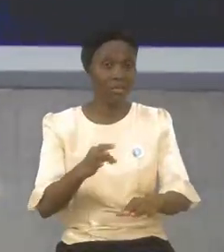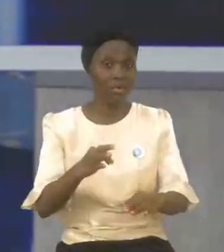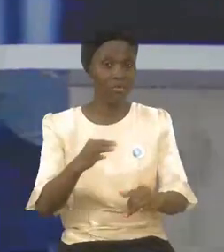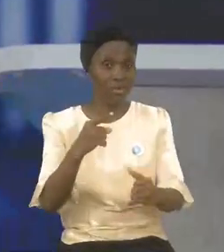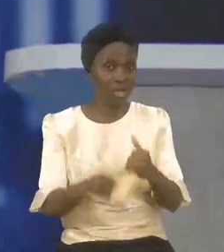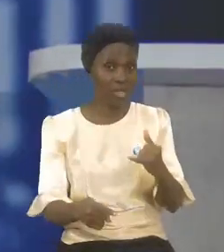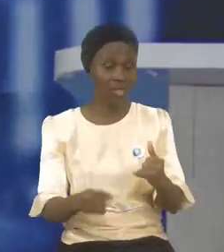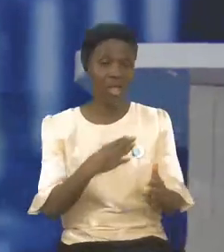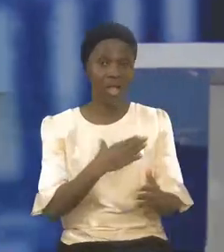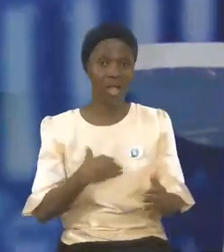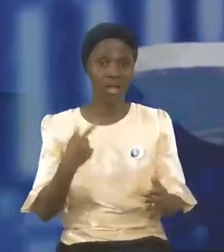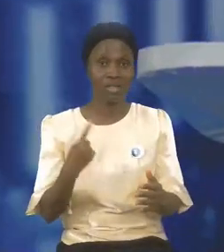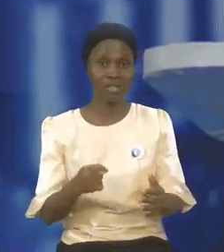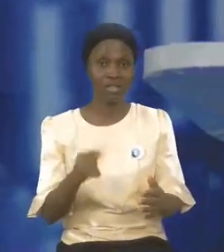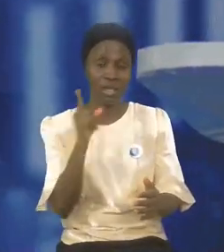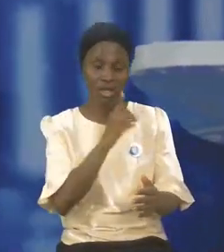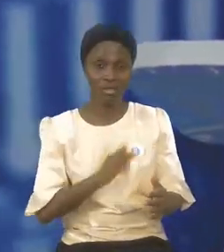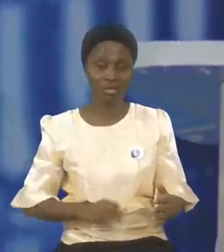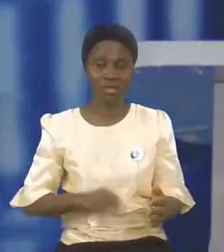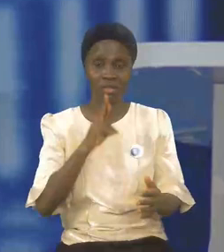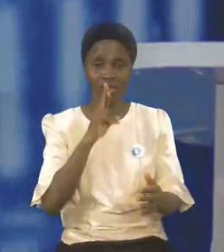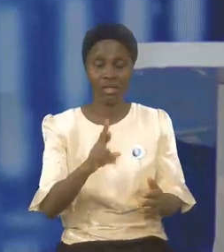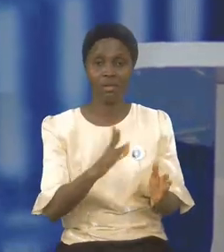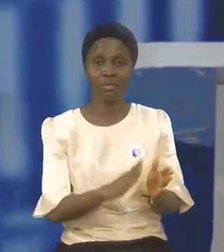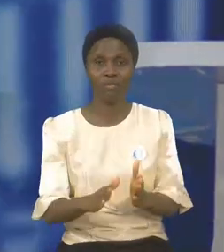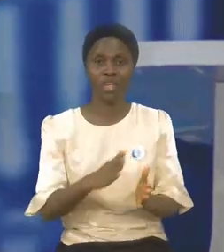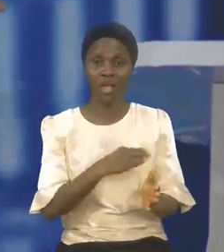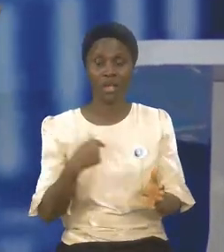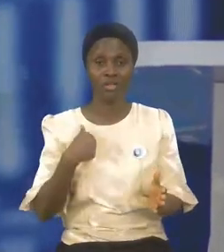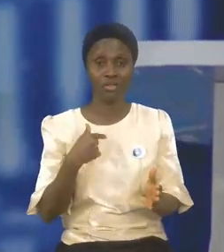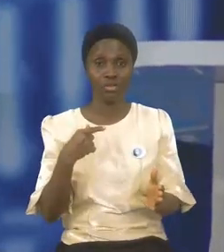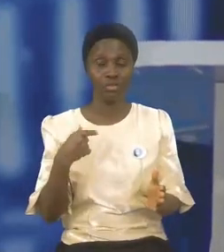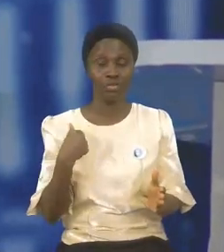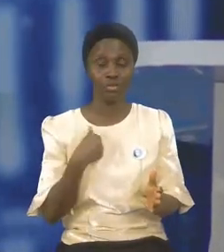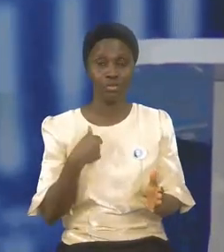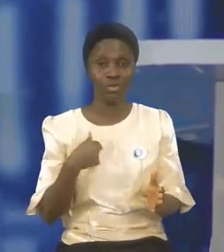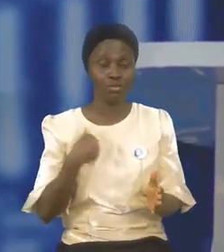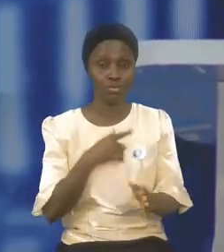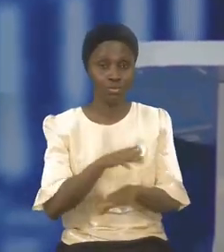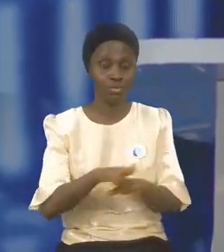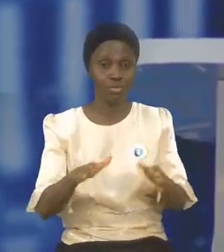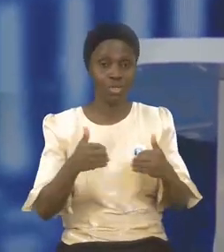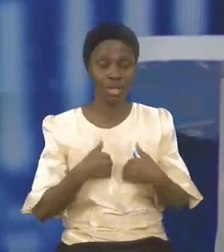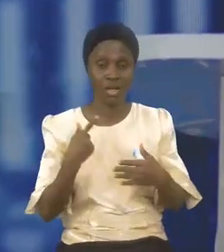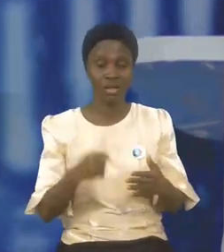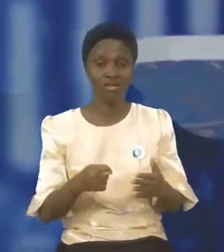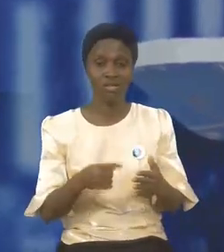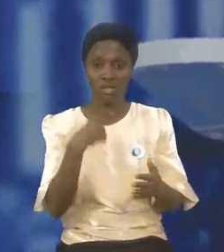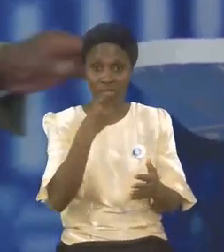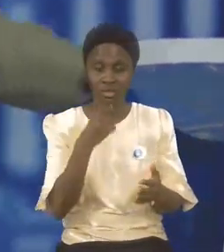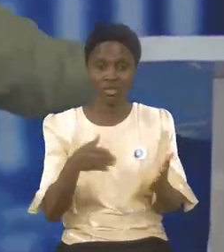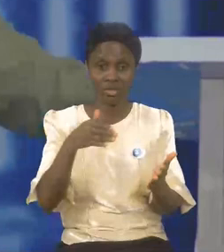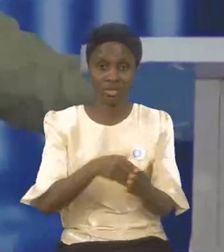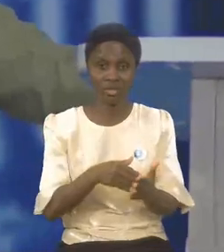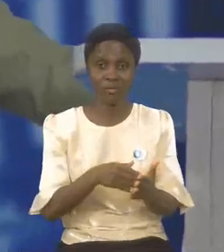vivons à la fin des temps. L'antéchrist va bientôt se montrer. Et vous n'avez pas l'accent de